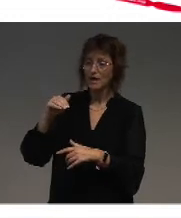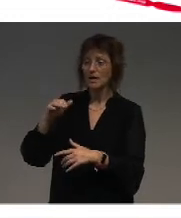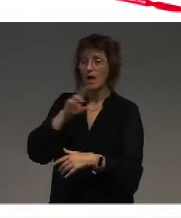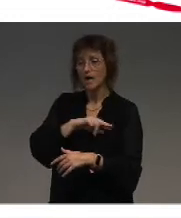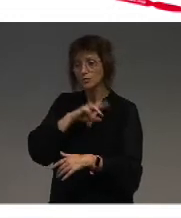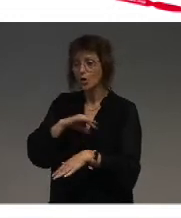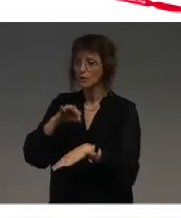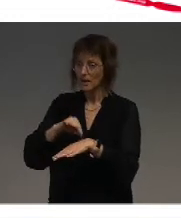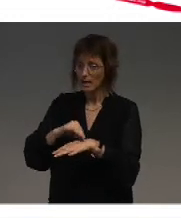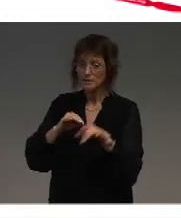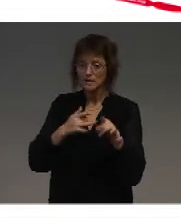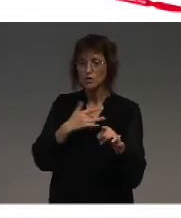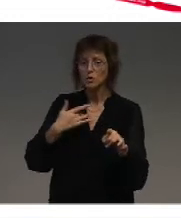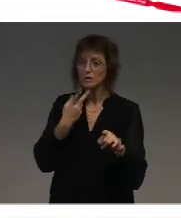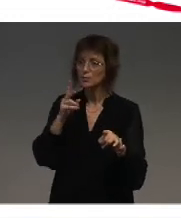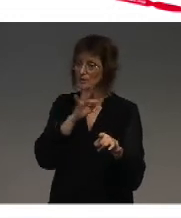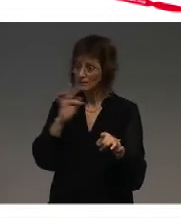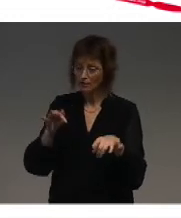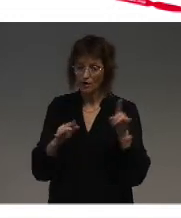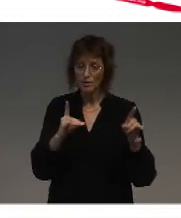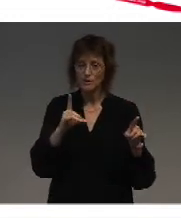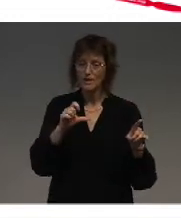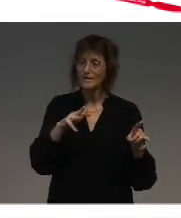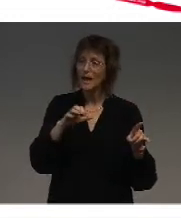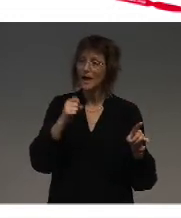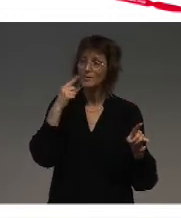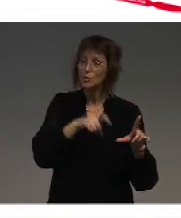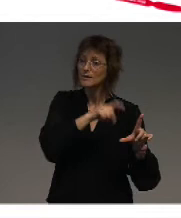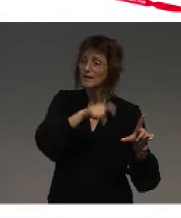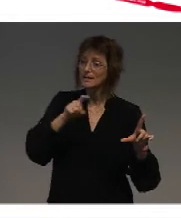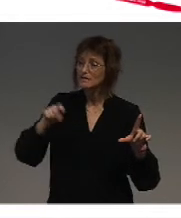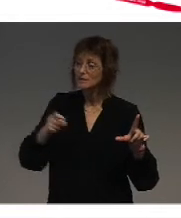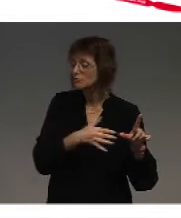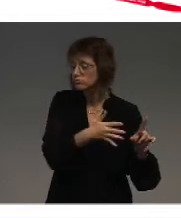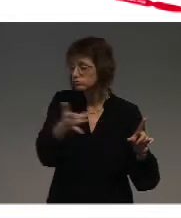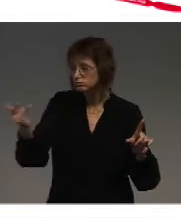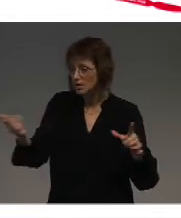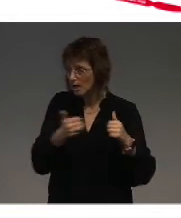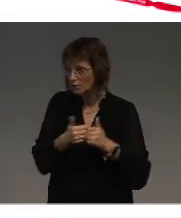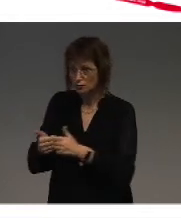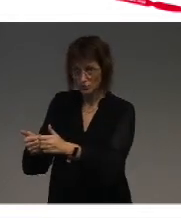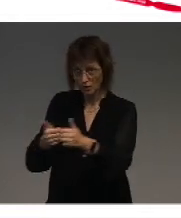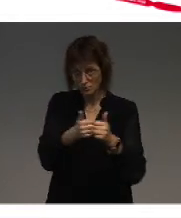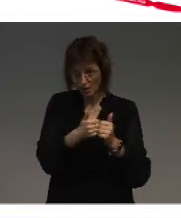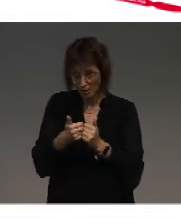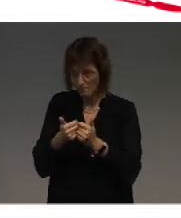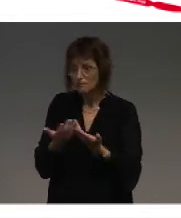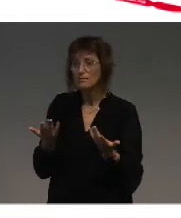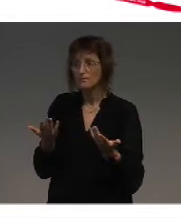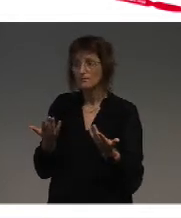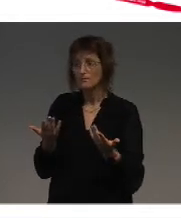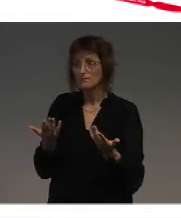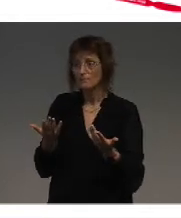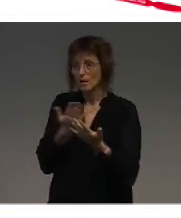ministères concernés, et la DARES, le service statistique et d'études du ministère du Travail, pour produire